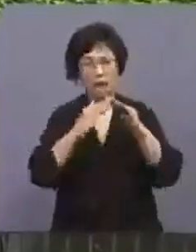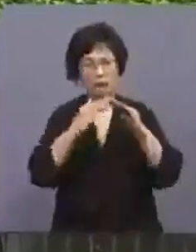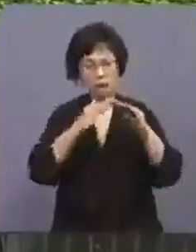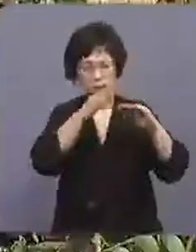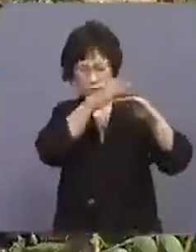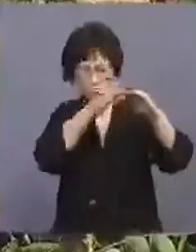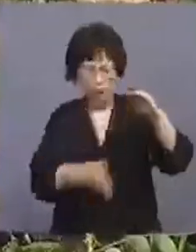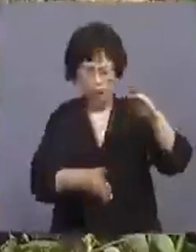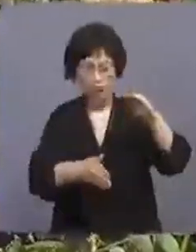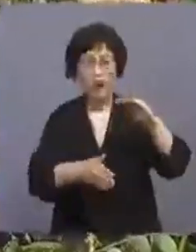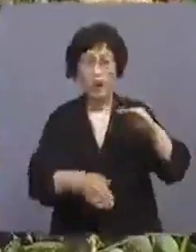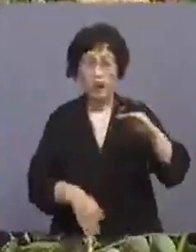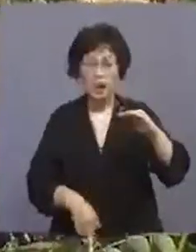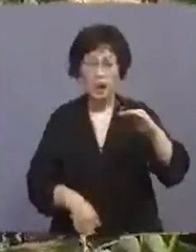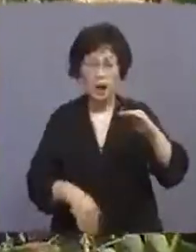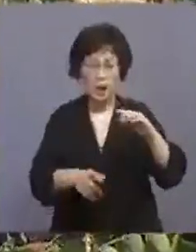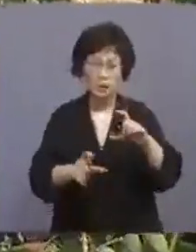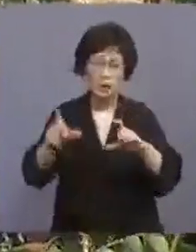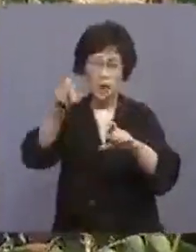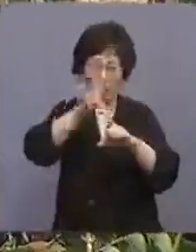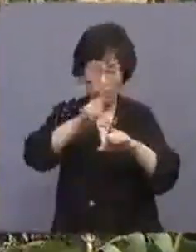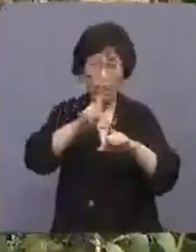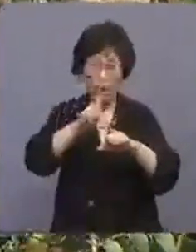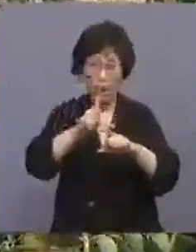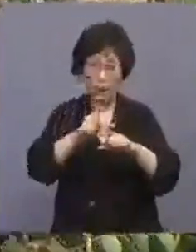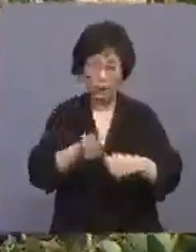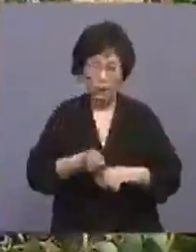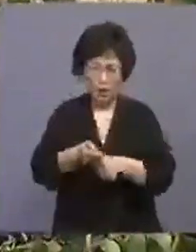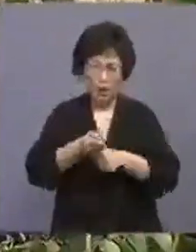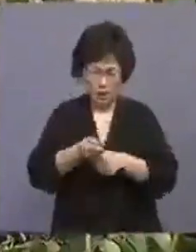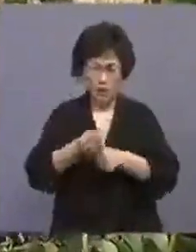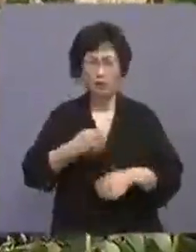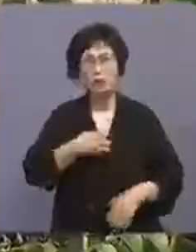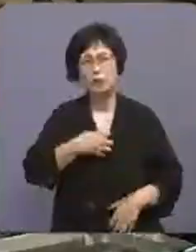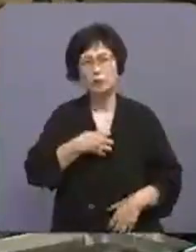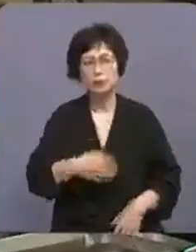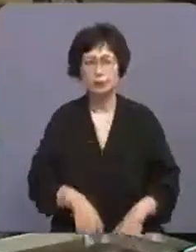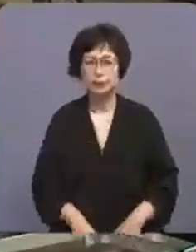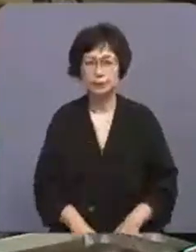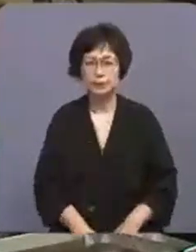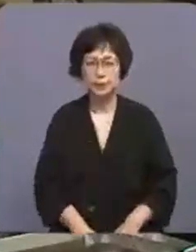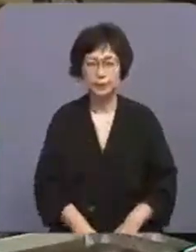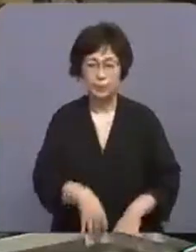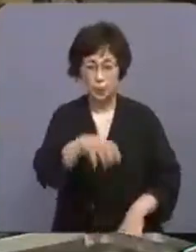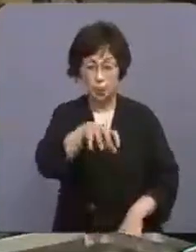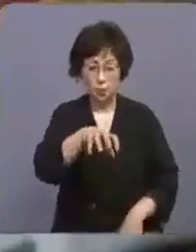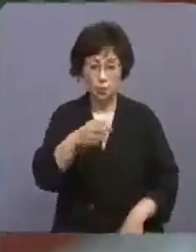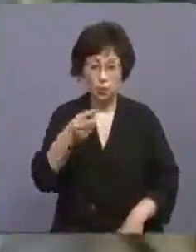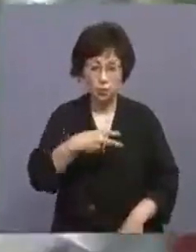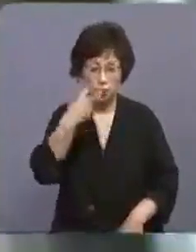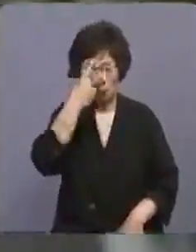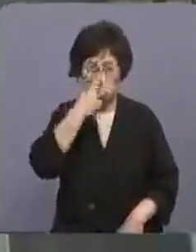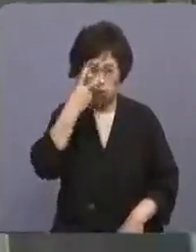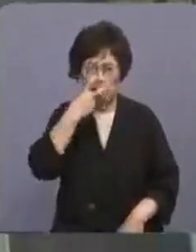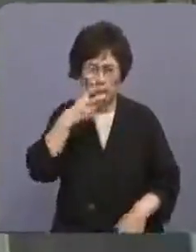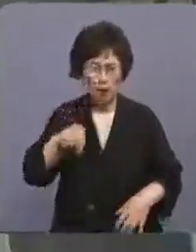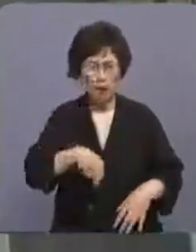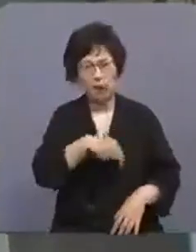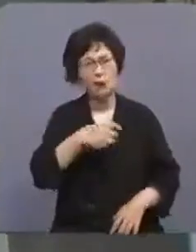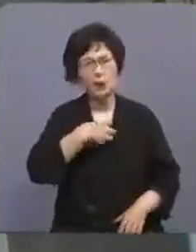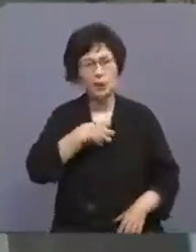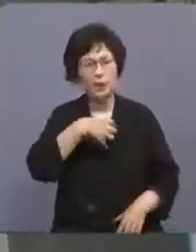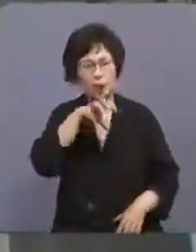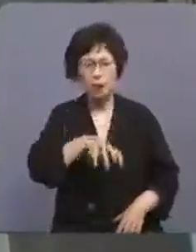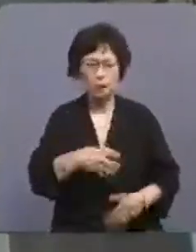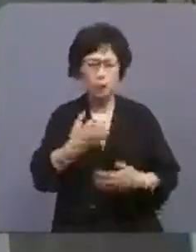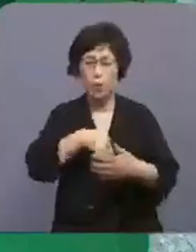가깝습니다 보강공사를 하는 작업자의 모습이 위태로워 보입니다 이곳 역시 관리대상 급경사지가